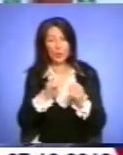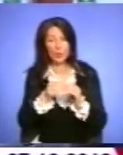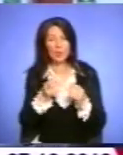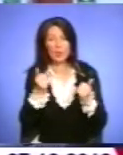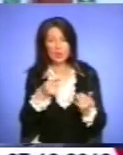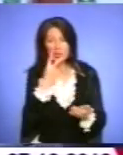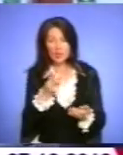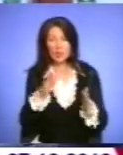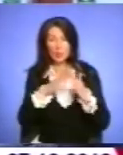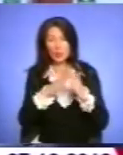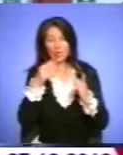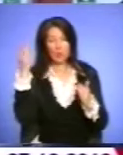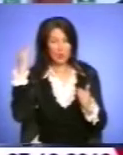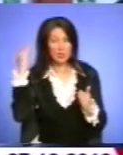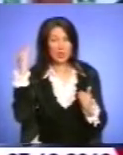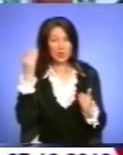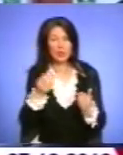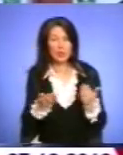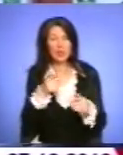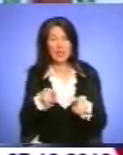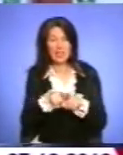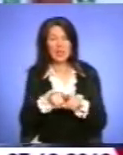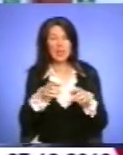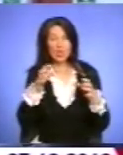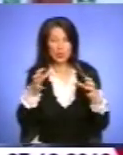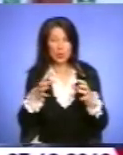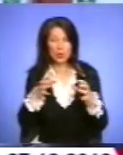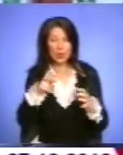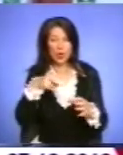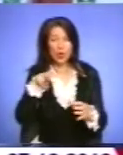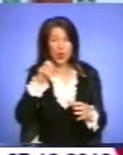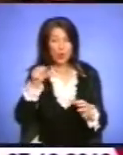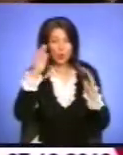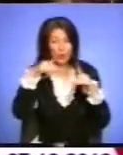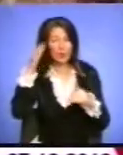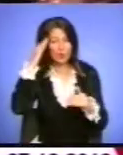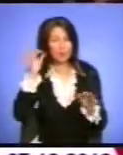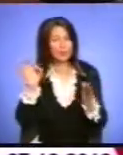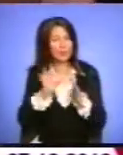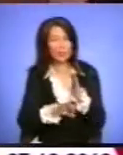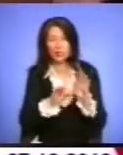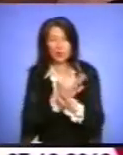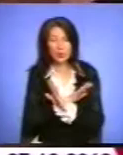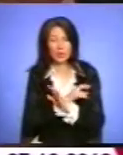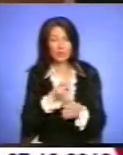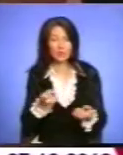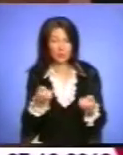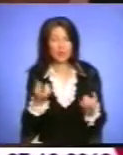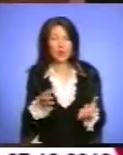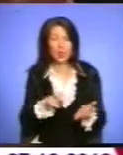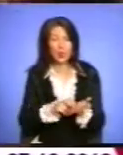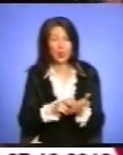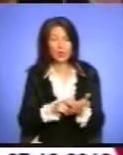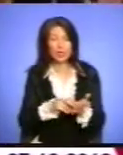на будинок ззаду. Якби такий кавалок льоду впав на голову, це зразу смерть. Звісно, що боюся, тому що комунальна служба цього року